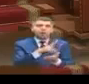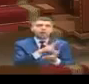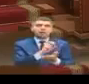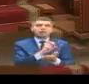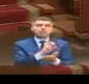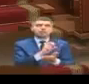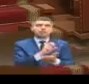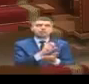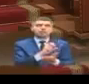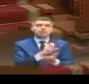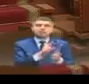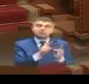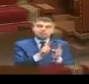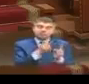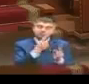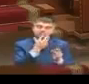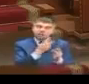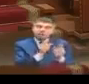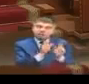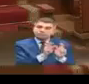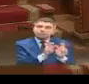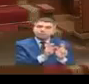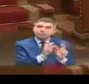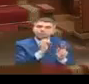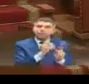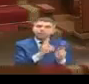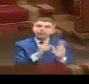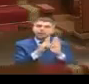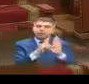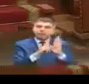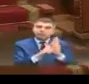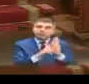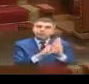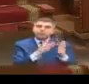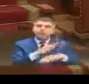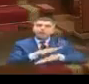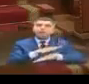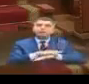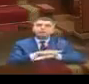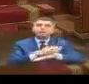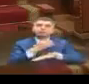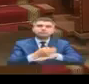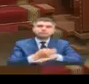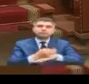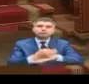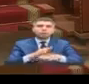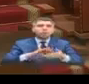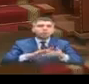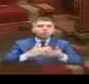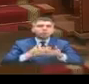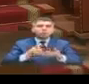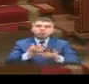على سلامه الاجراءات وفقا للمساطر ووفقا للقانون، واعتقد ان هذا الموضوع يجب ان نتعفف جميعا